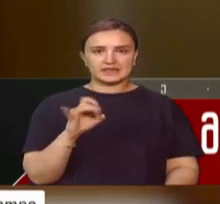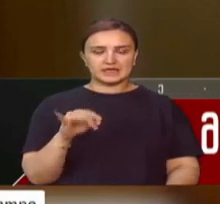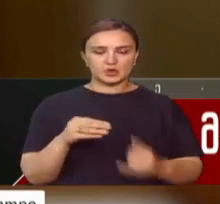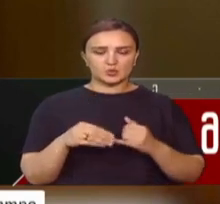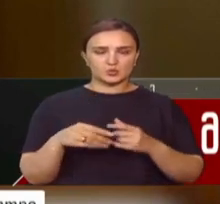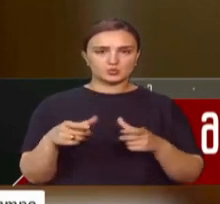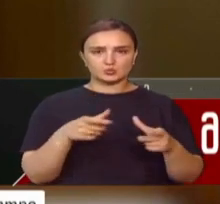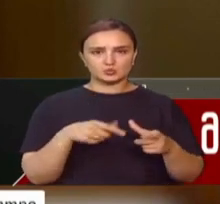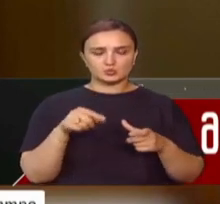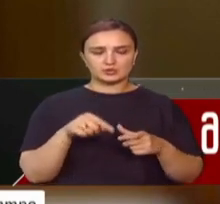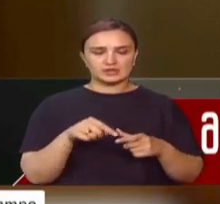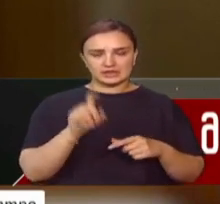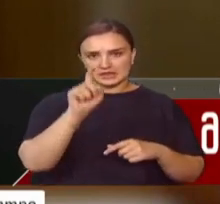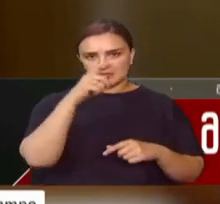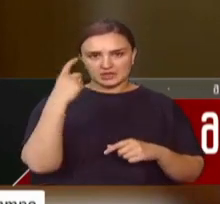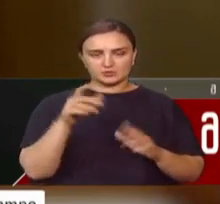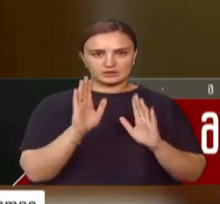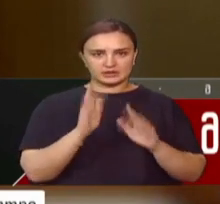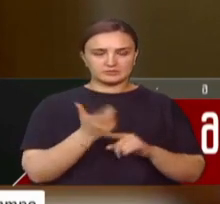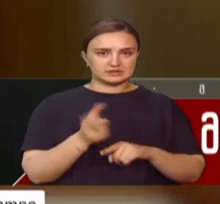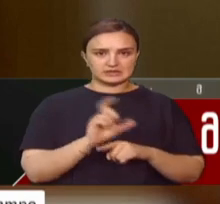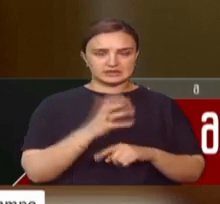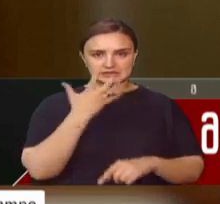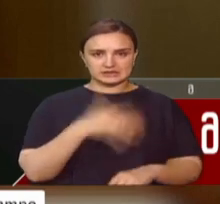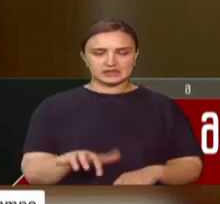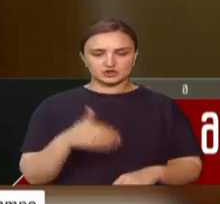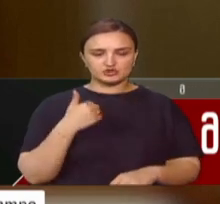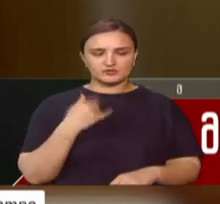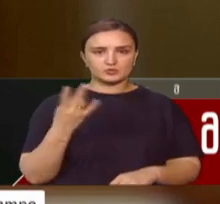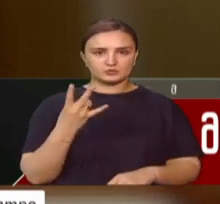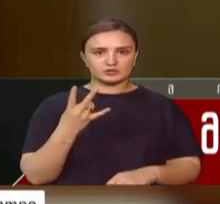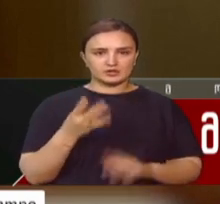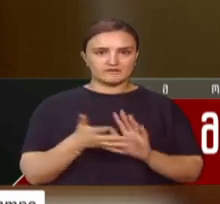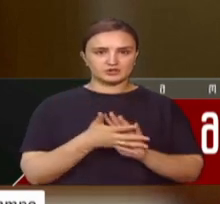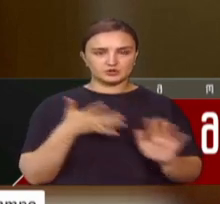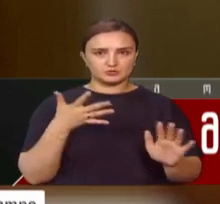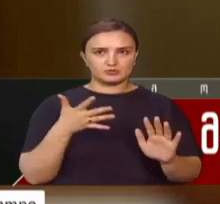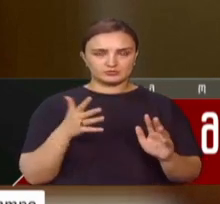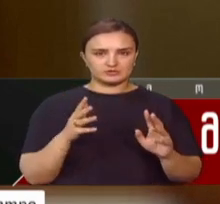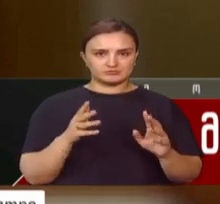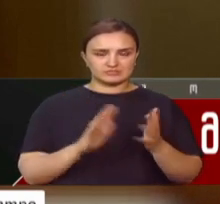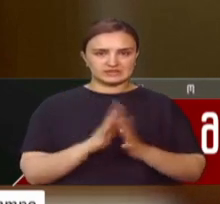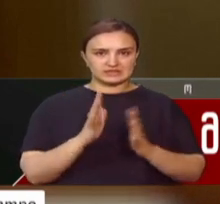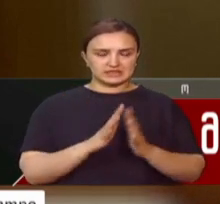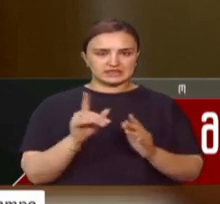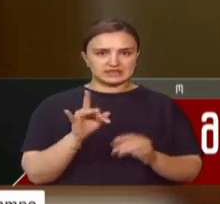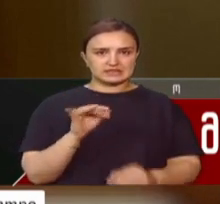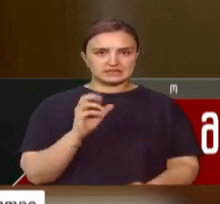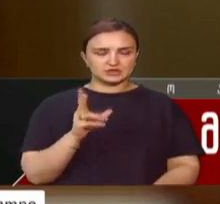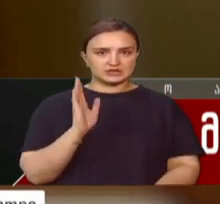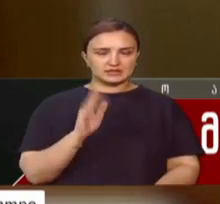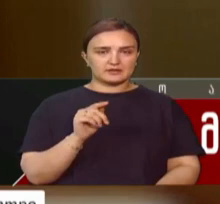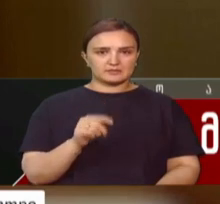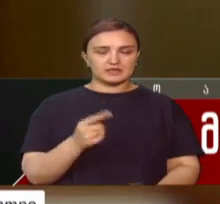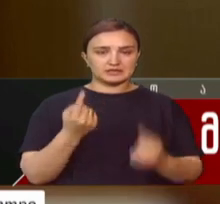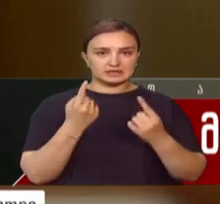უმეტეს ნაწილზე და ტემპერატურა იქნება უკიდურესად ცხელი. ჩვენ უნდა გავაცნობიეროთ ტყის ხანძრის რისკი. ჩვენ გვექნება ტყის